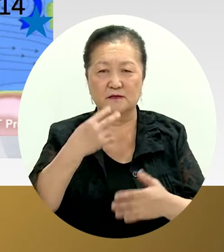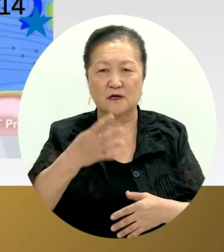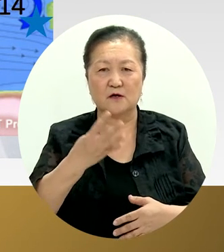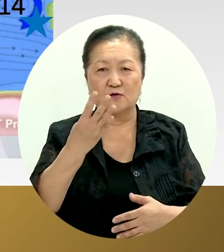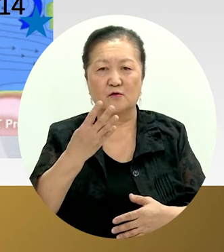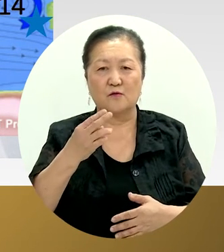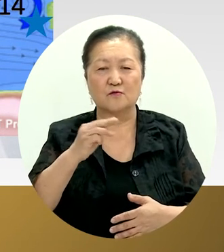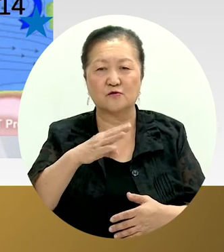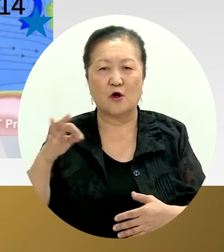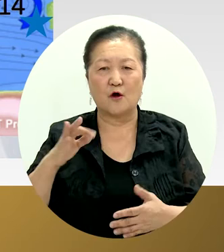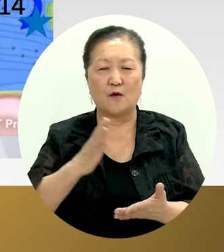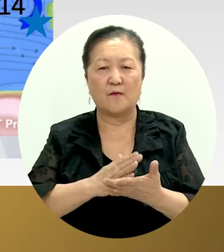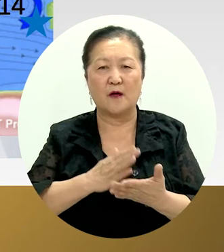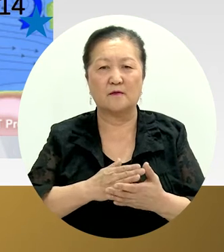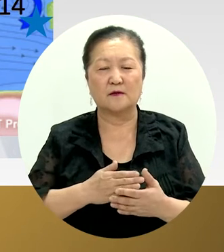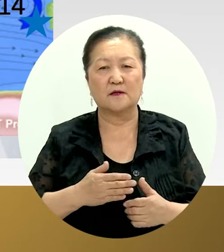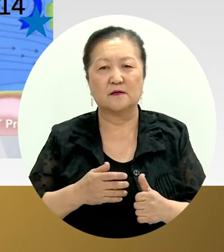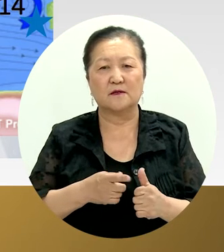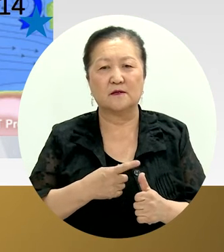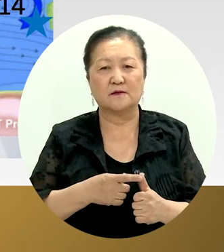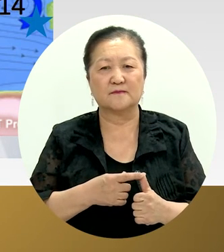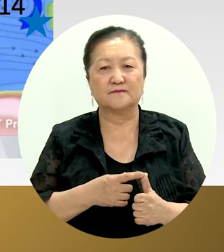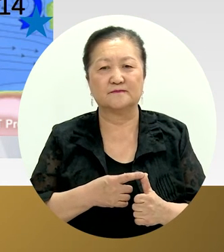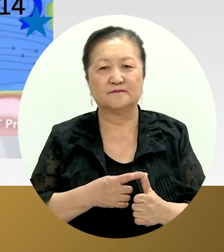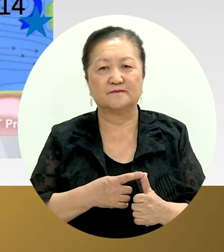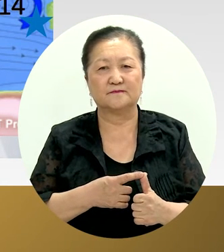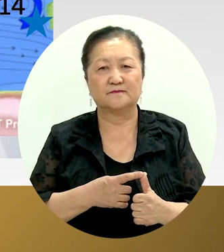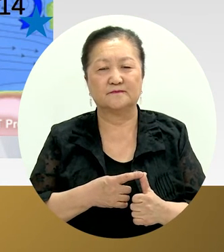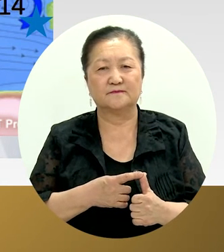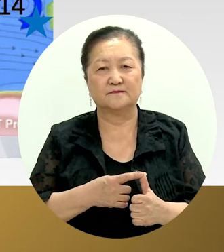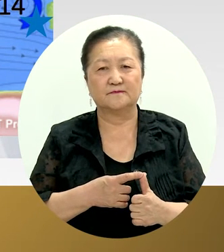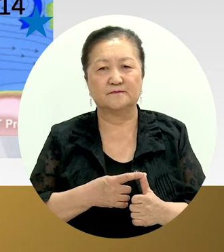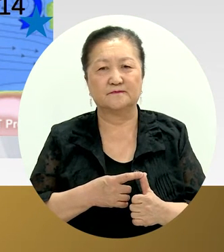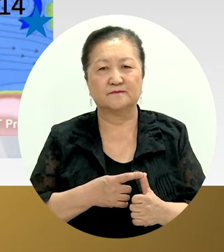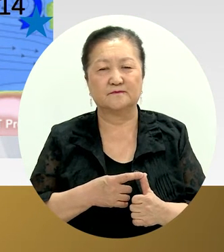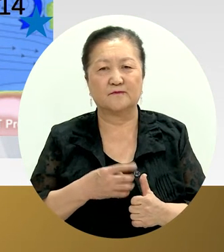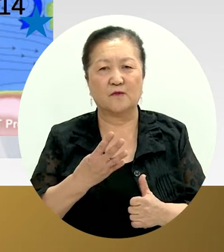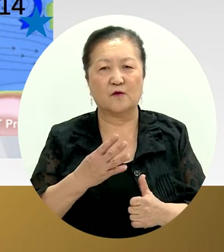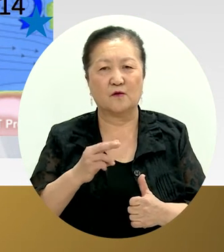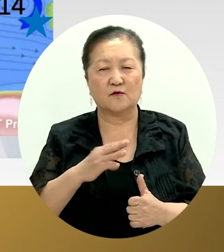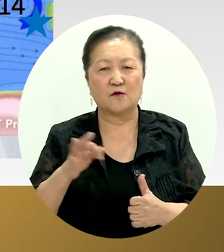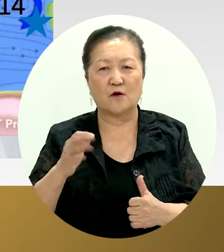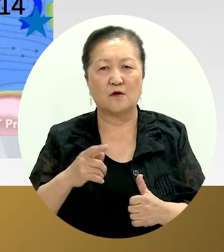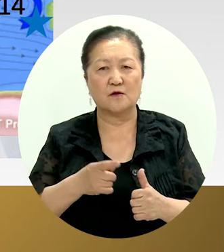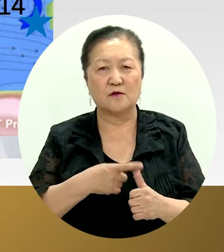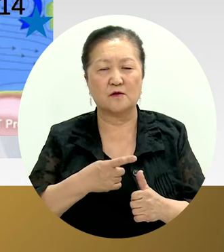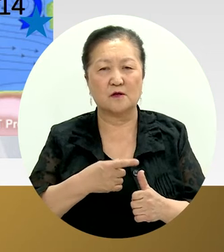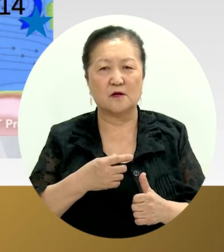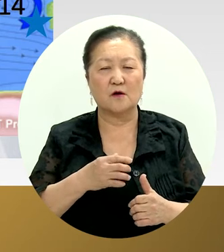дөрөв тоогоор тэмдэглэсэн урсгал маань ямар урсгал вэ? Нэрийг нь хараарай хүмүүс. За тэгэхээр энэ дөрвийн тоогоор тэмдэглэсэн далайн